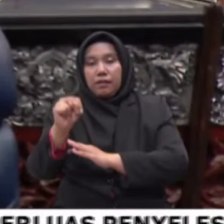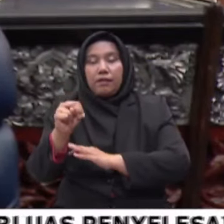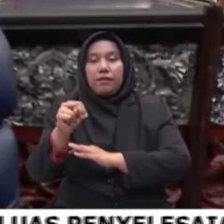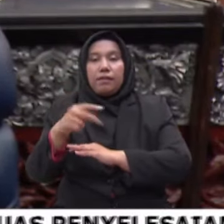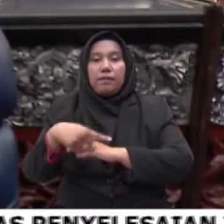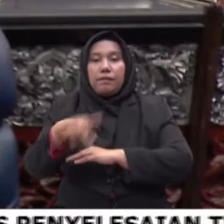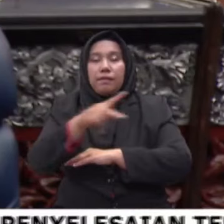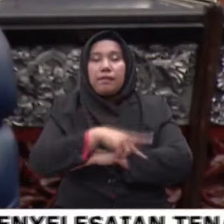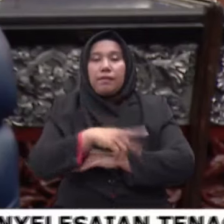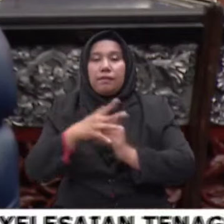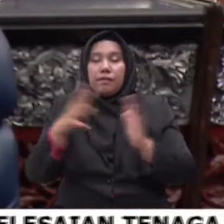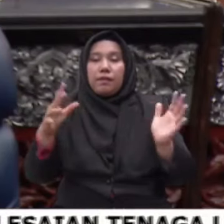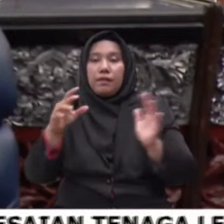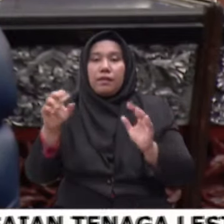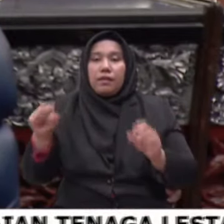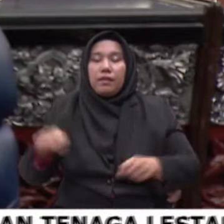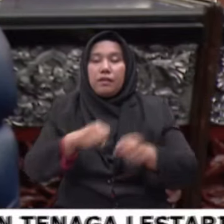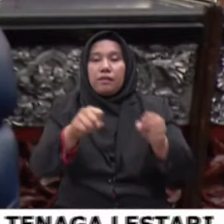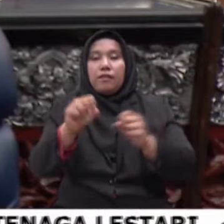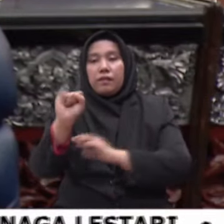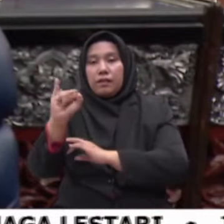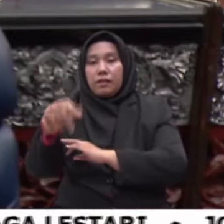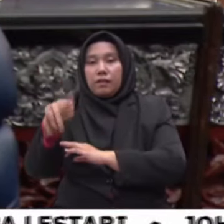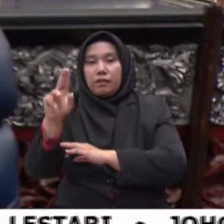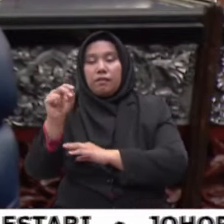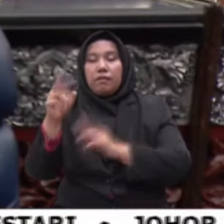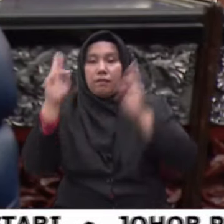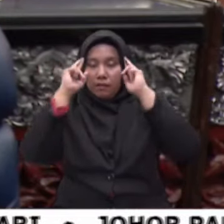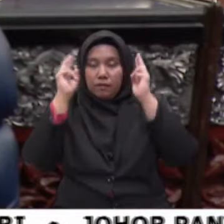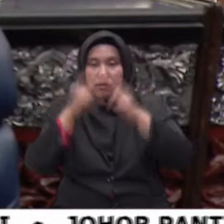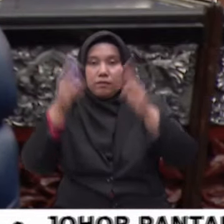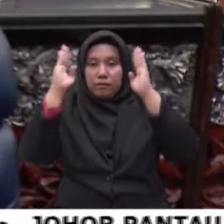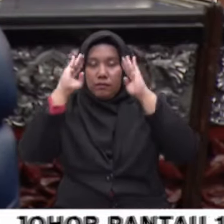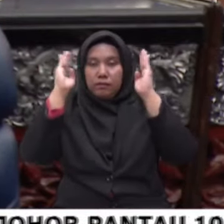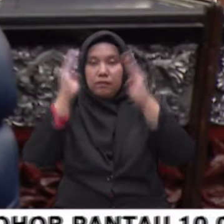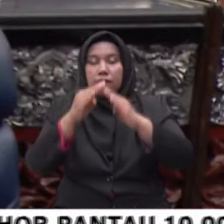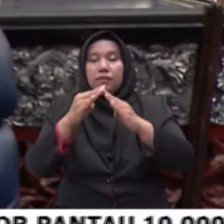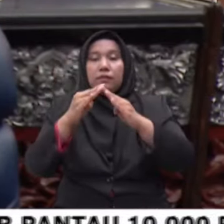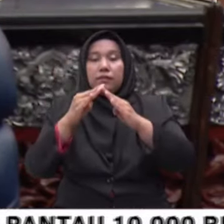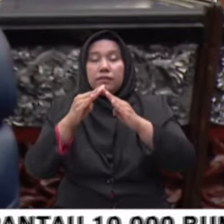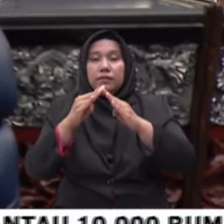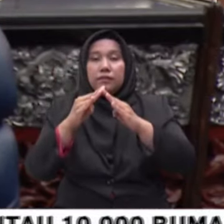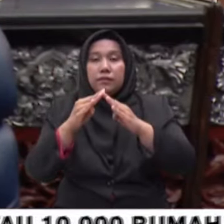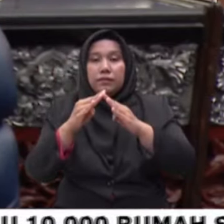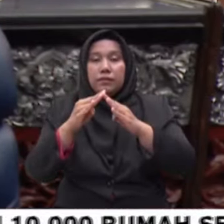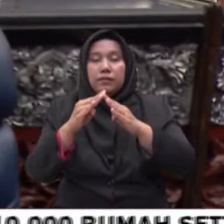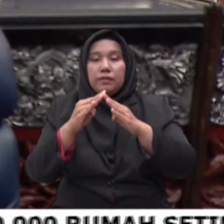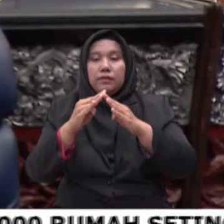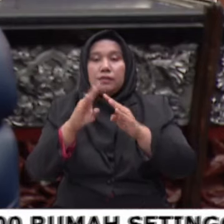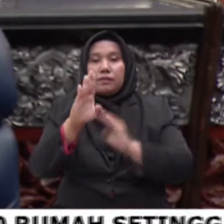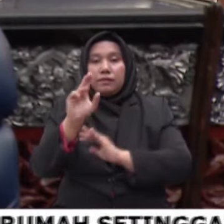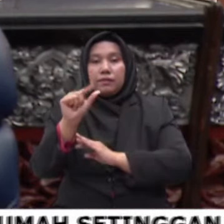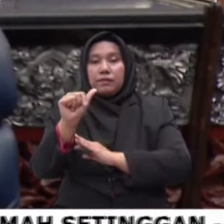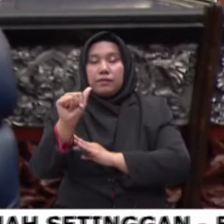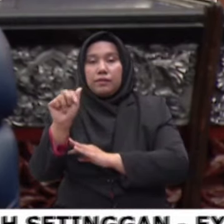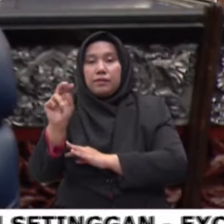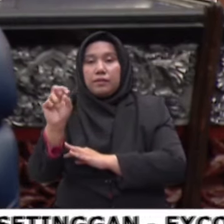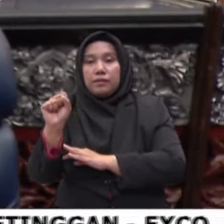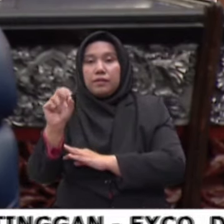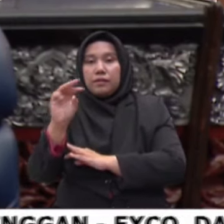Besar, Sungai Siput, aa Rumpin, Betung Bahagian Serai,